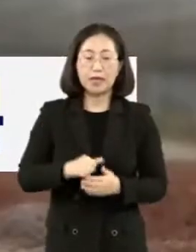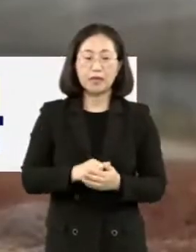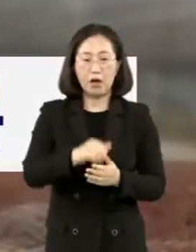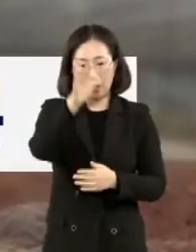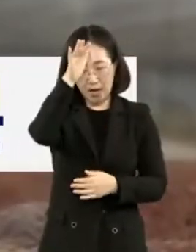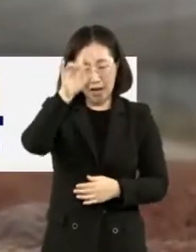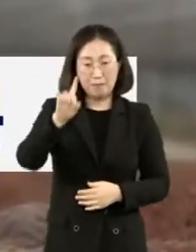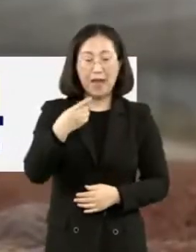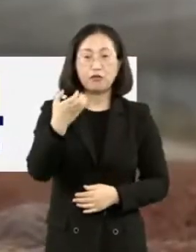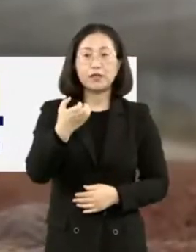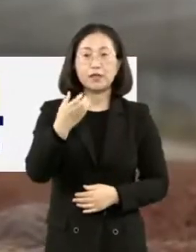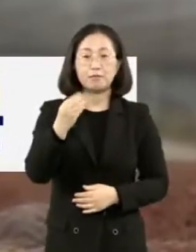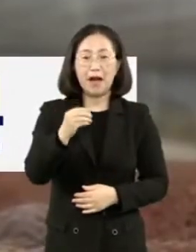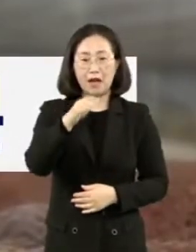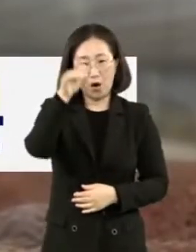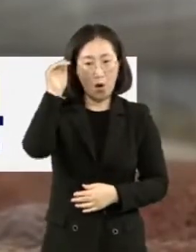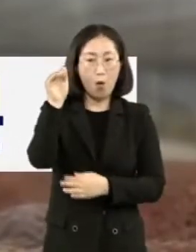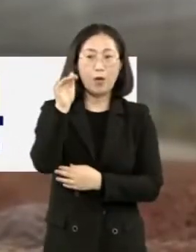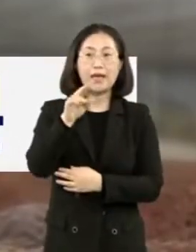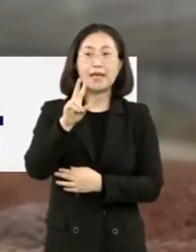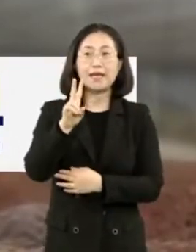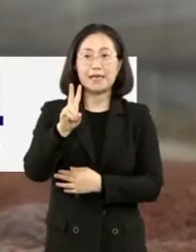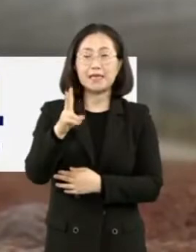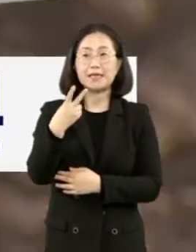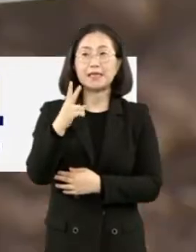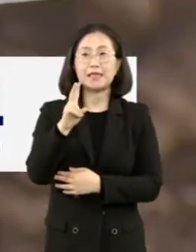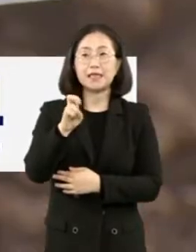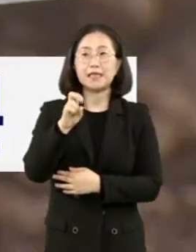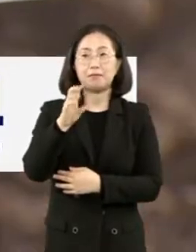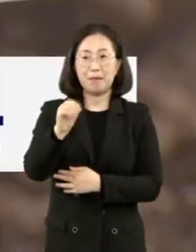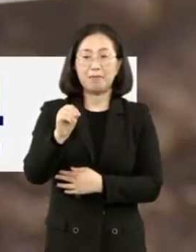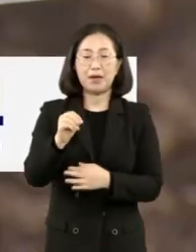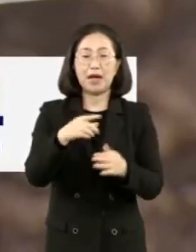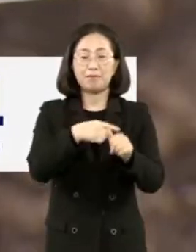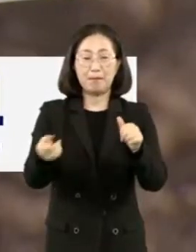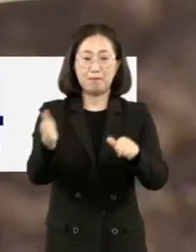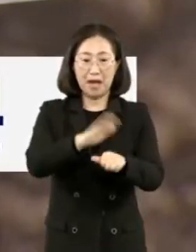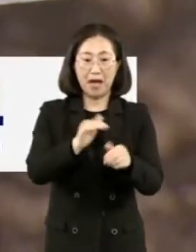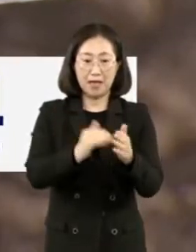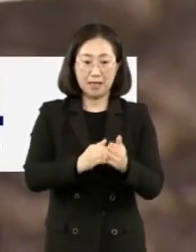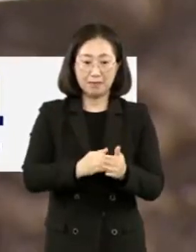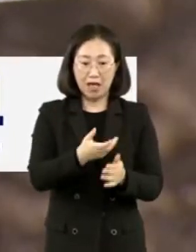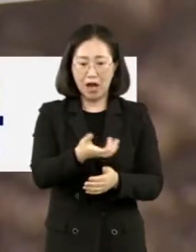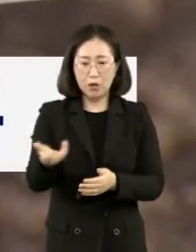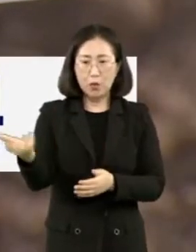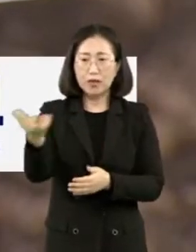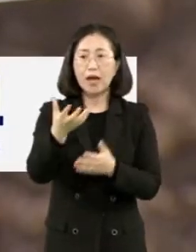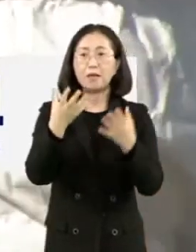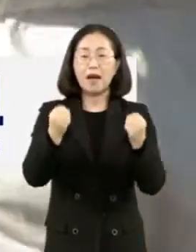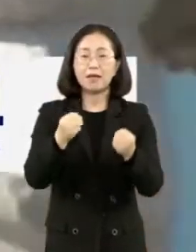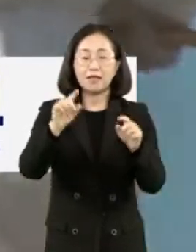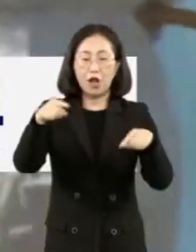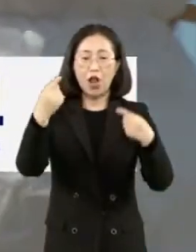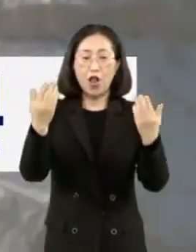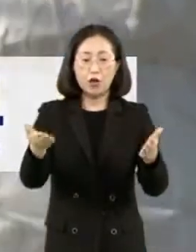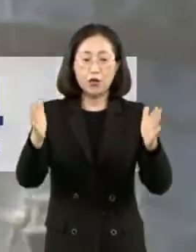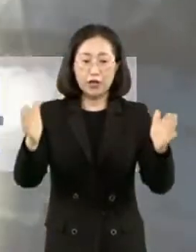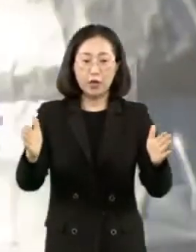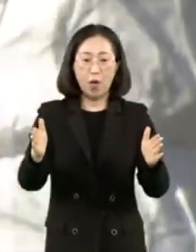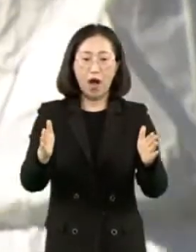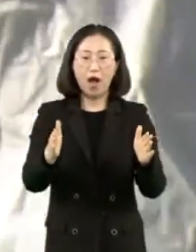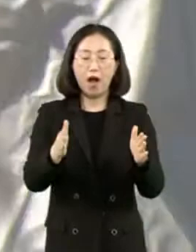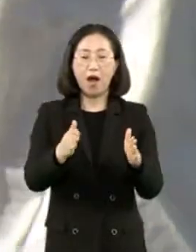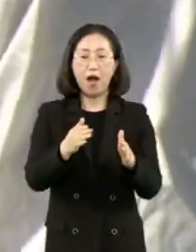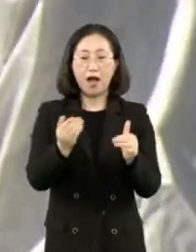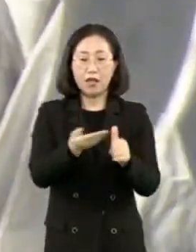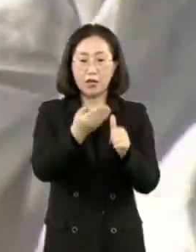190만 마리와 우리 2만 마리가 살처분 되십니다 천안시는 이동 양이 많은 설 연휴기간 가금류 사육